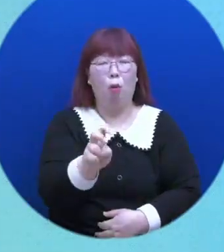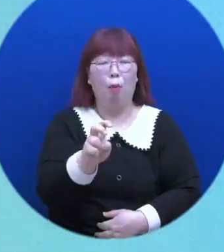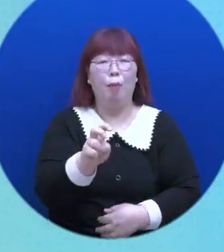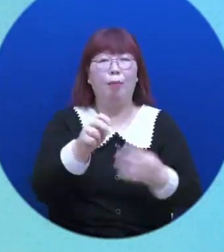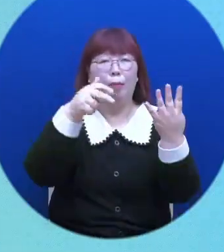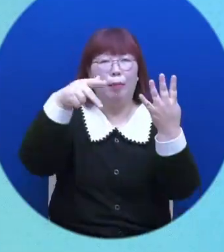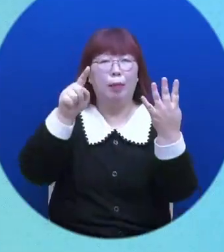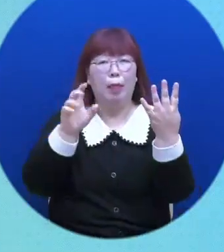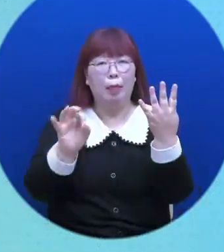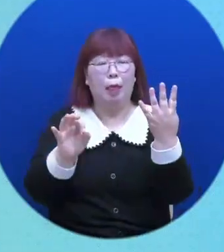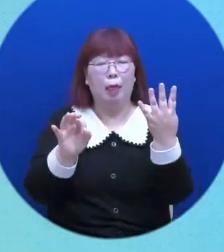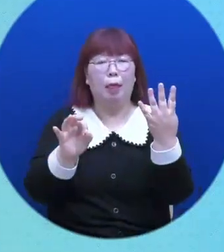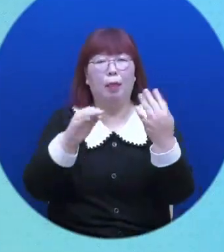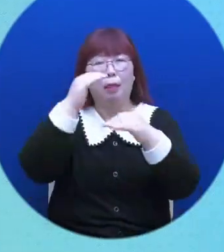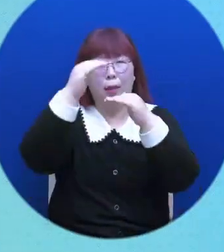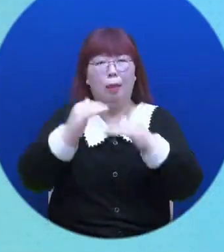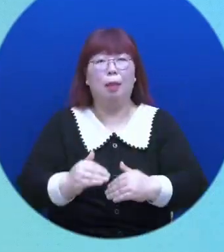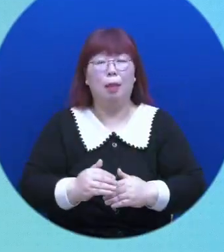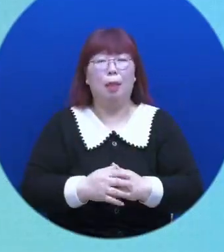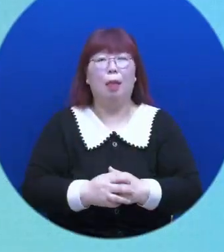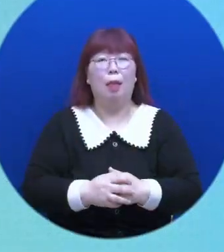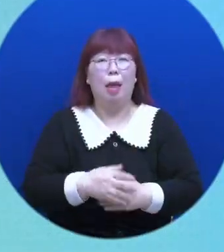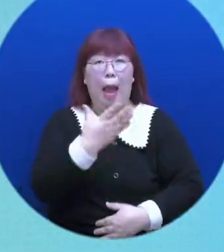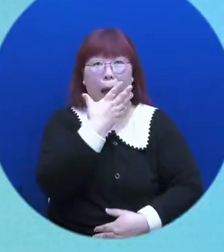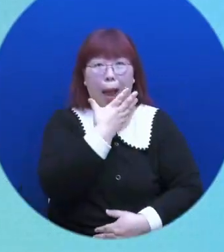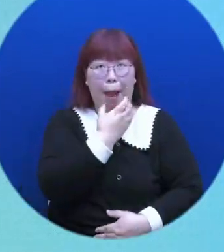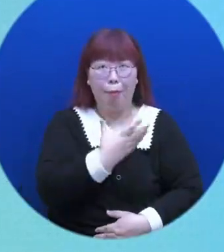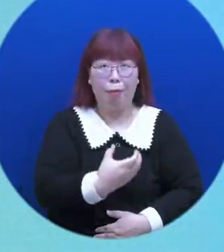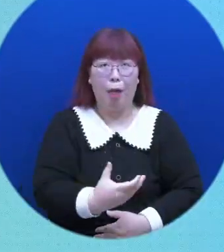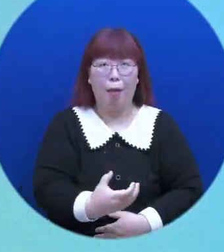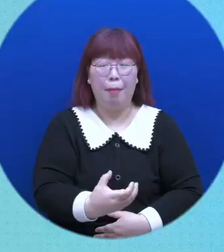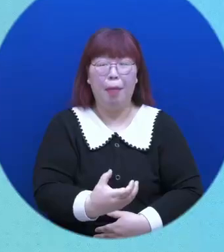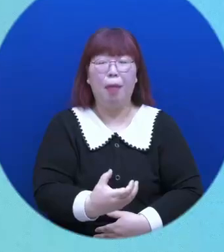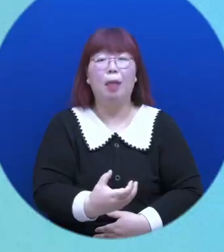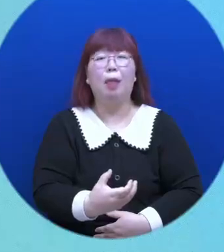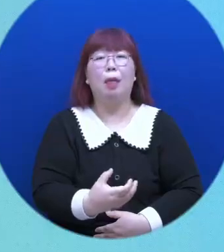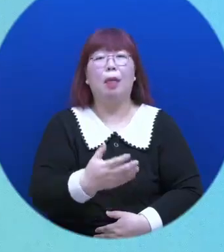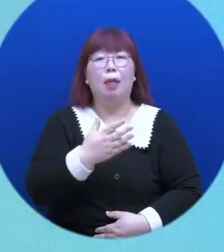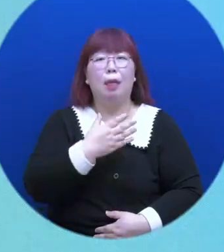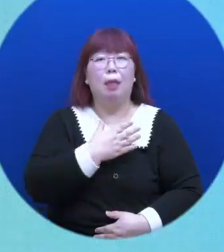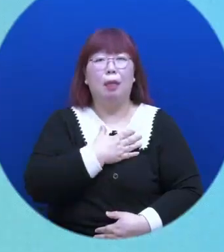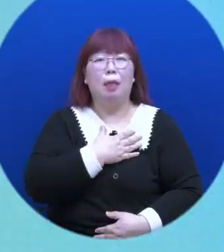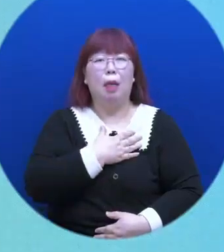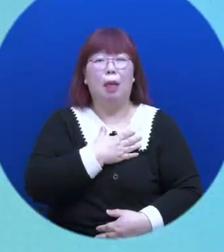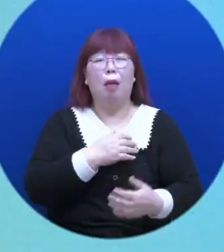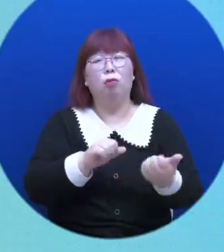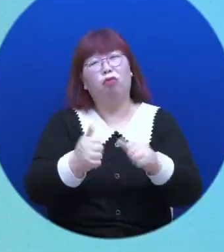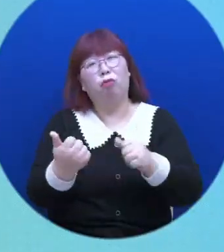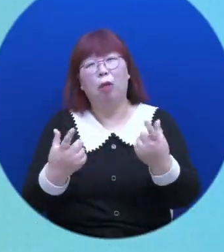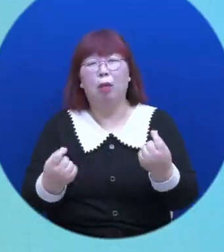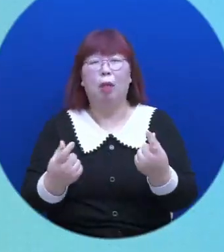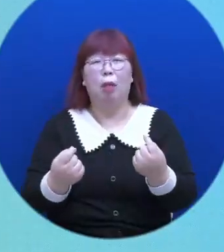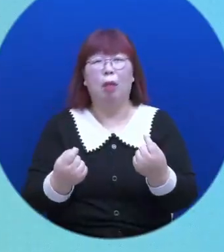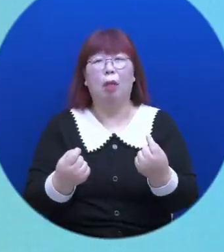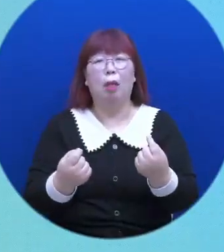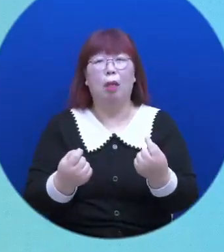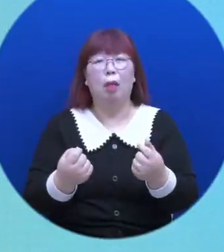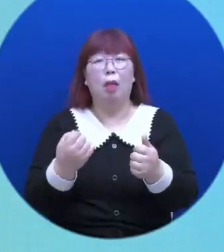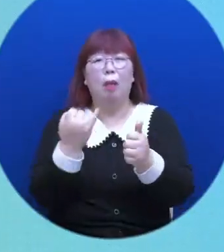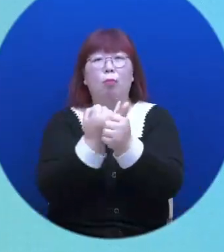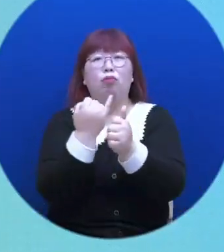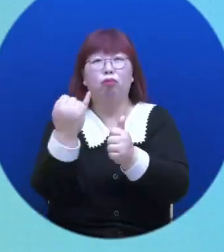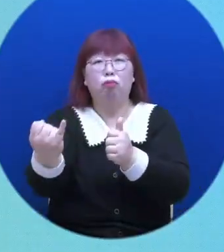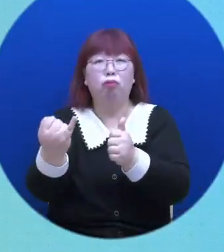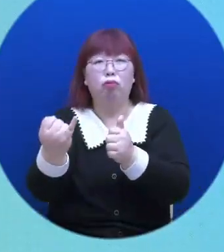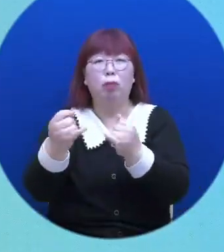어떤 내용입니까? 아브라함이 자신이 죽은 것과 같아, 사라